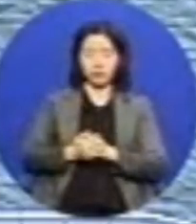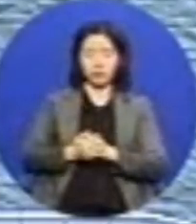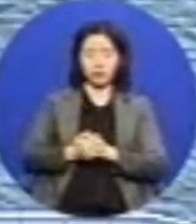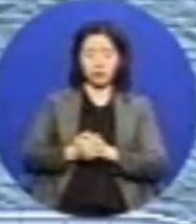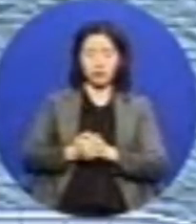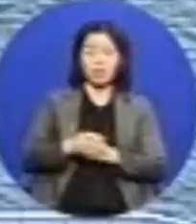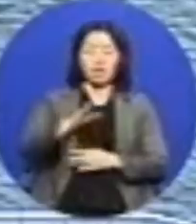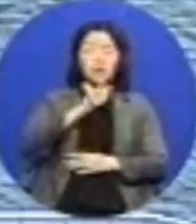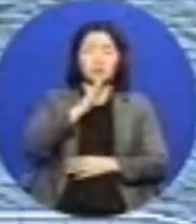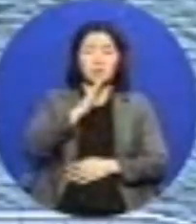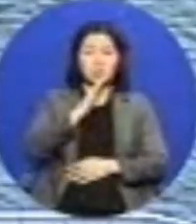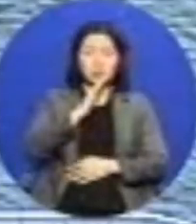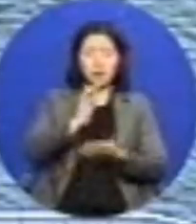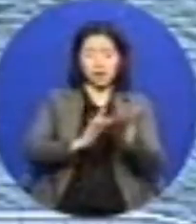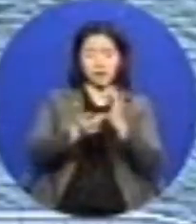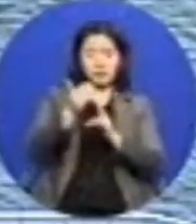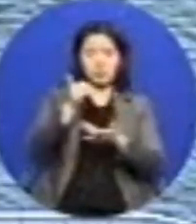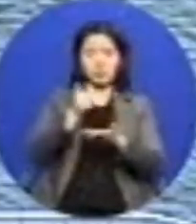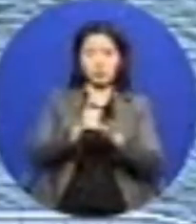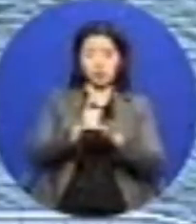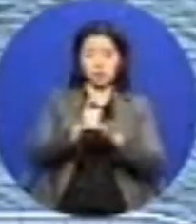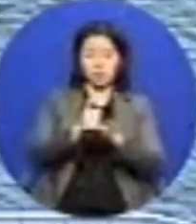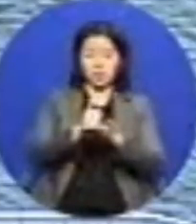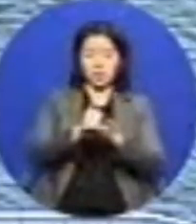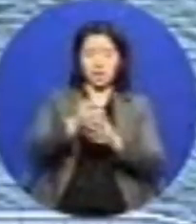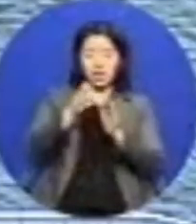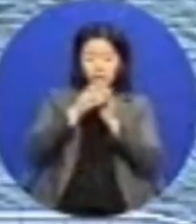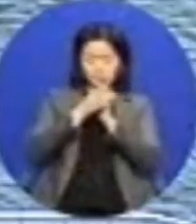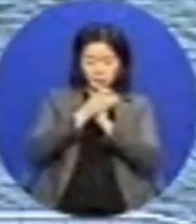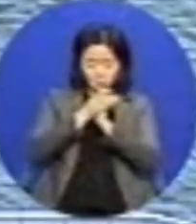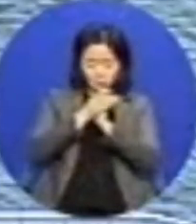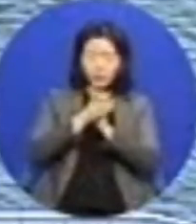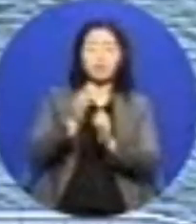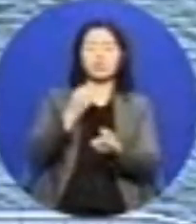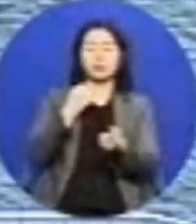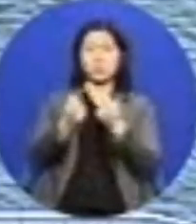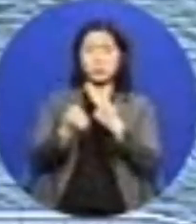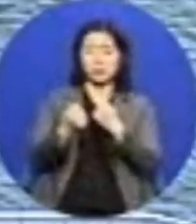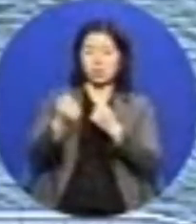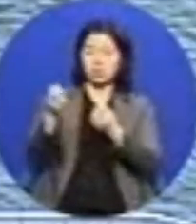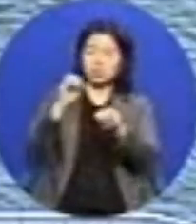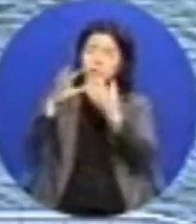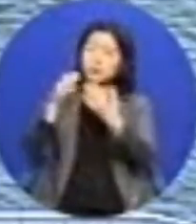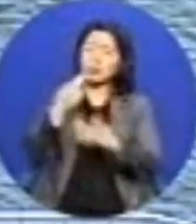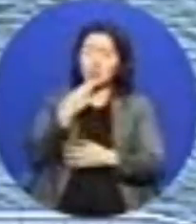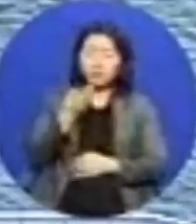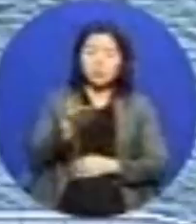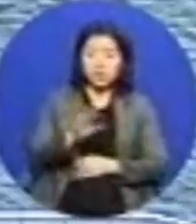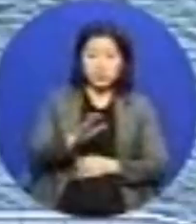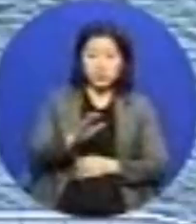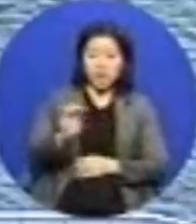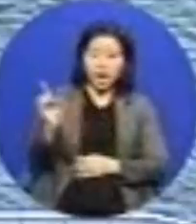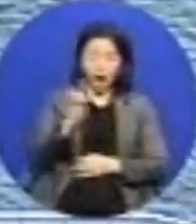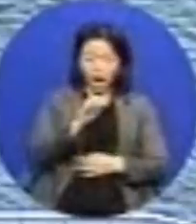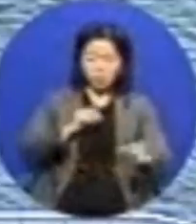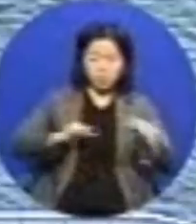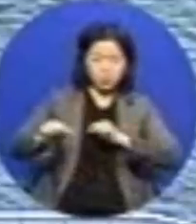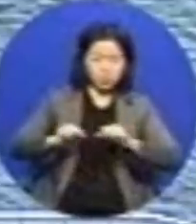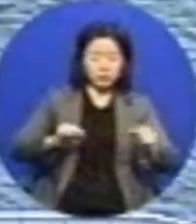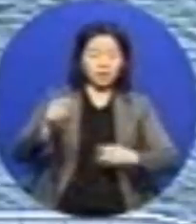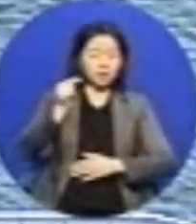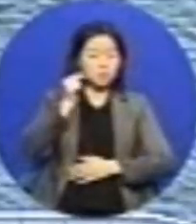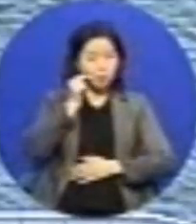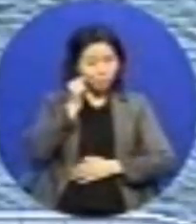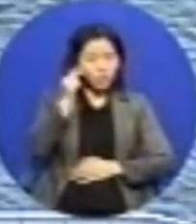정말 예수님이 기도 하는 데도 응답을 안 해 주신 건지 아니면 아무 역사를 못하시는